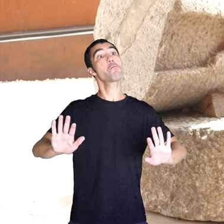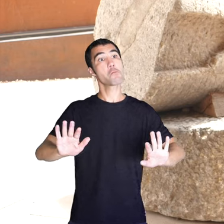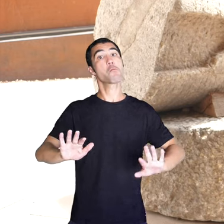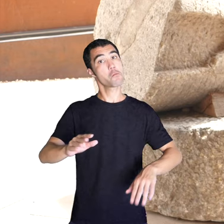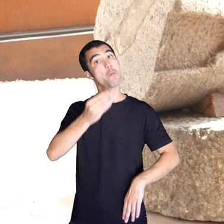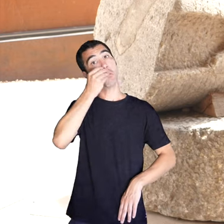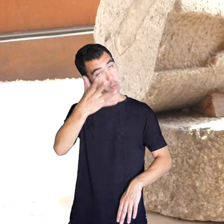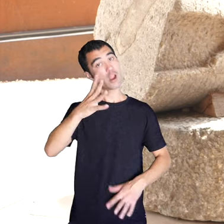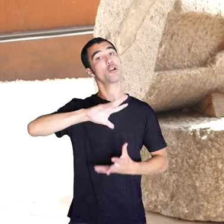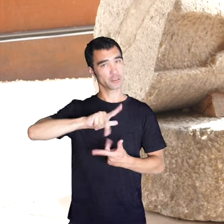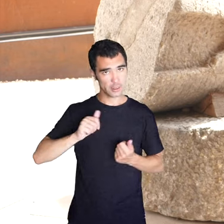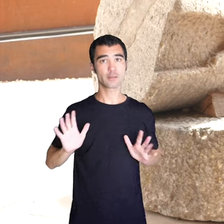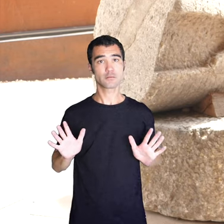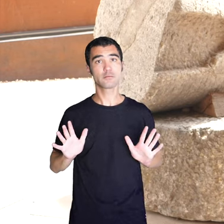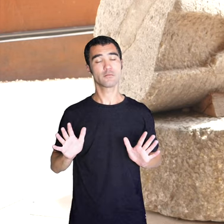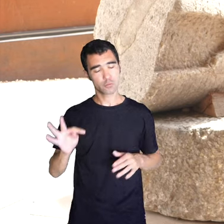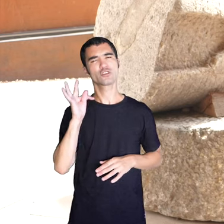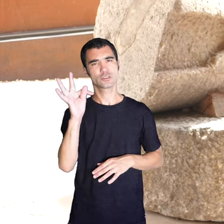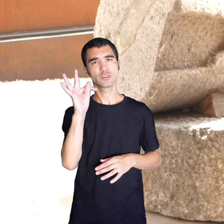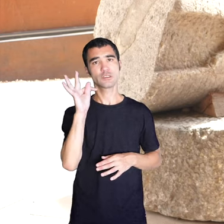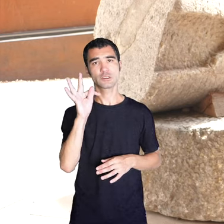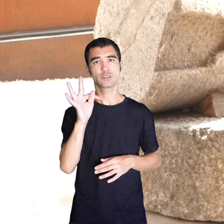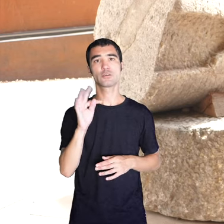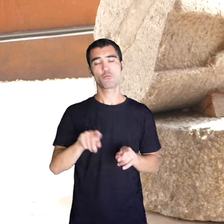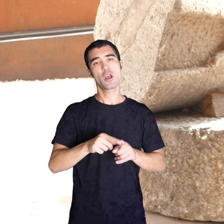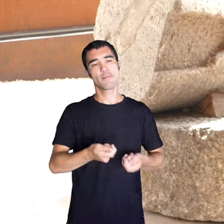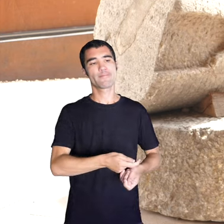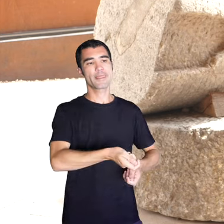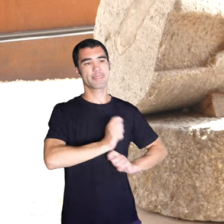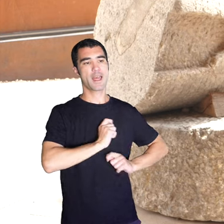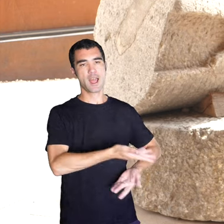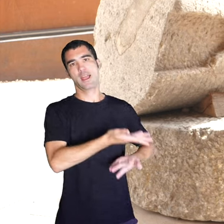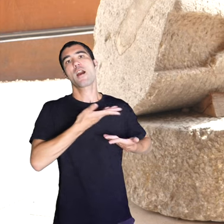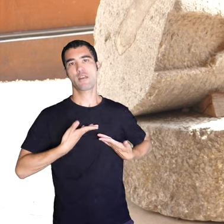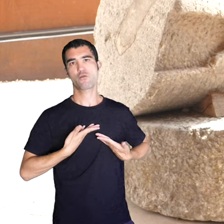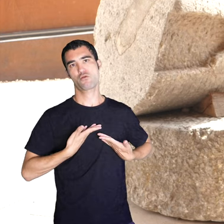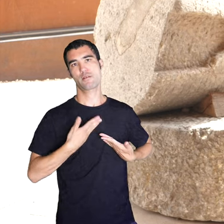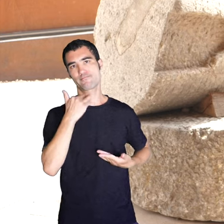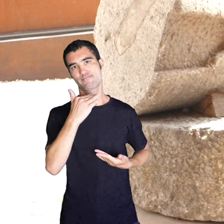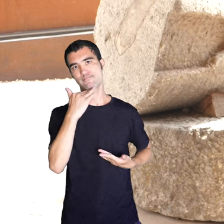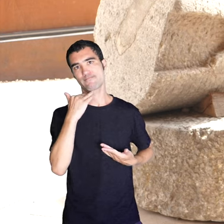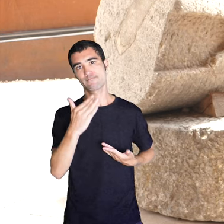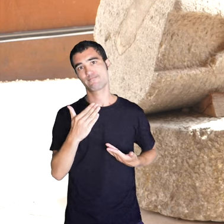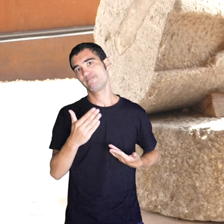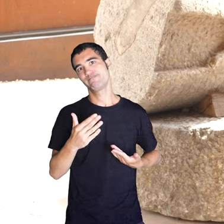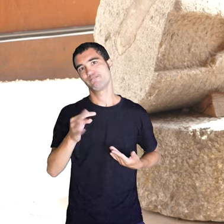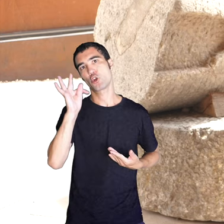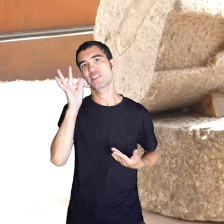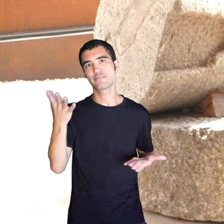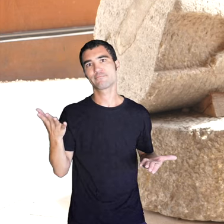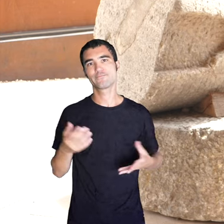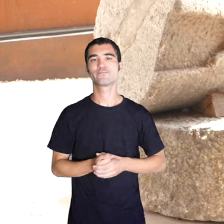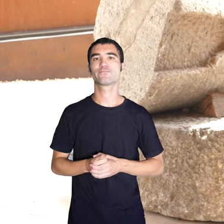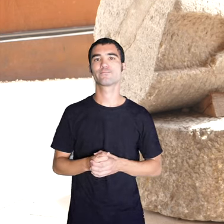és una bona cosa. És una mica d'ajuda que sempre ve bé.